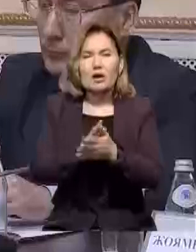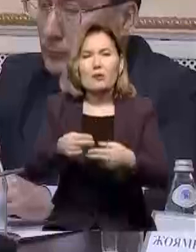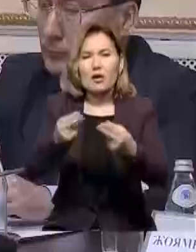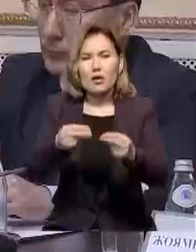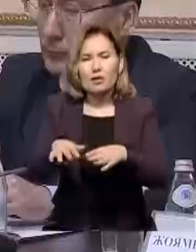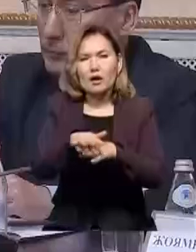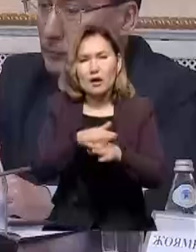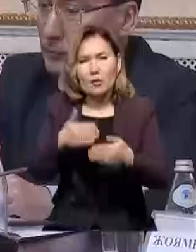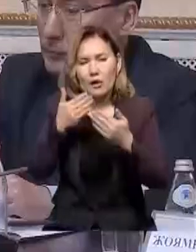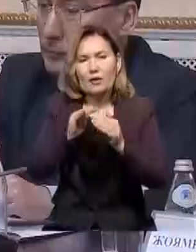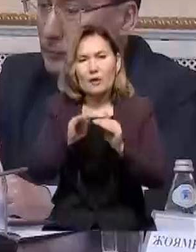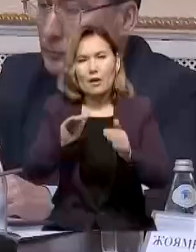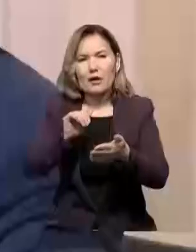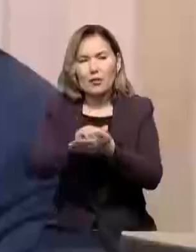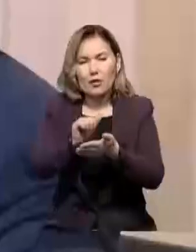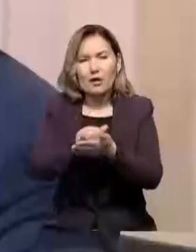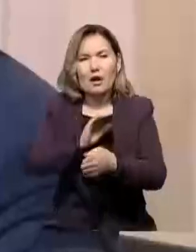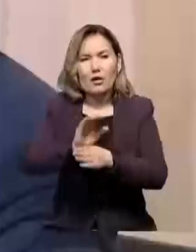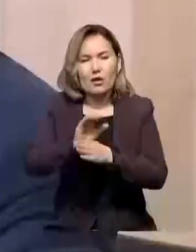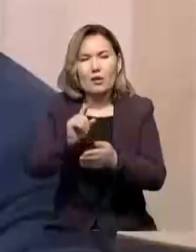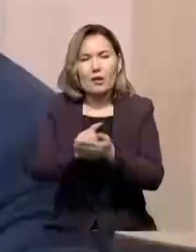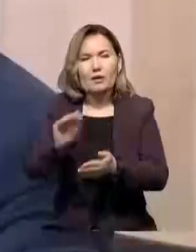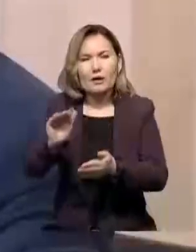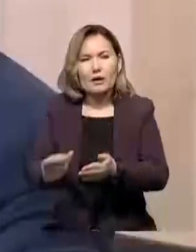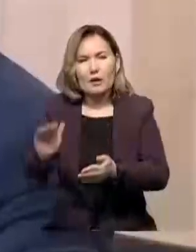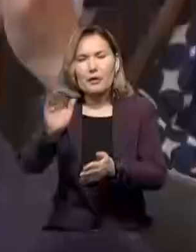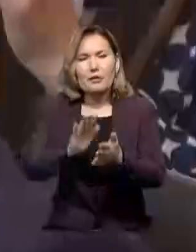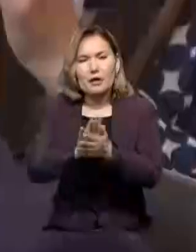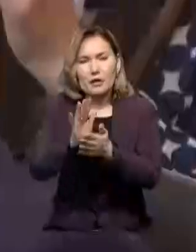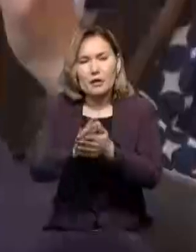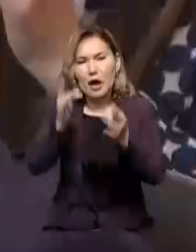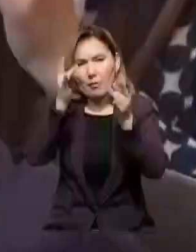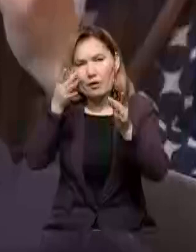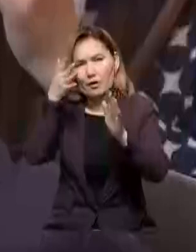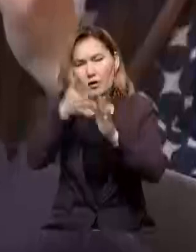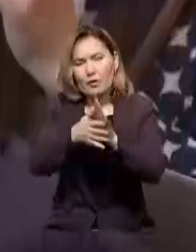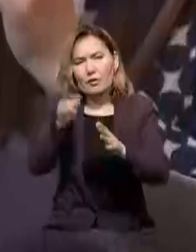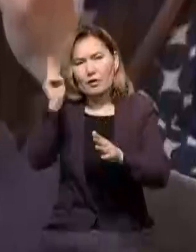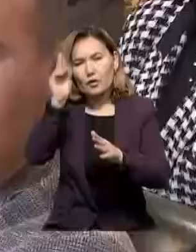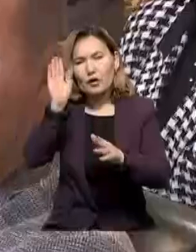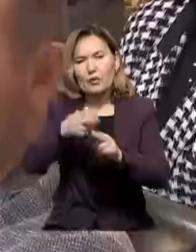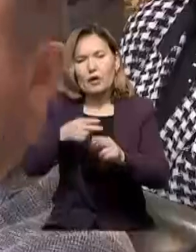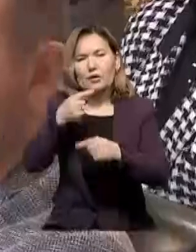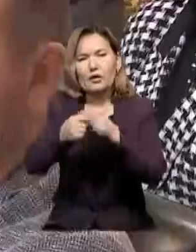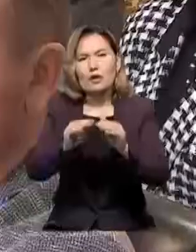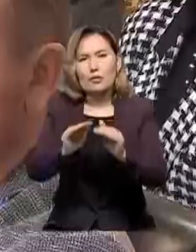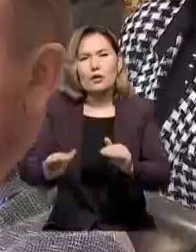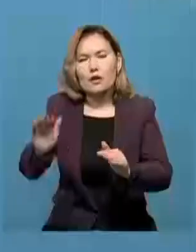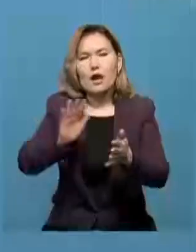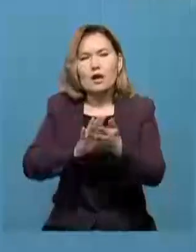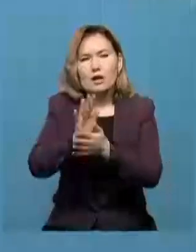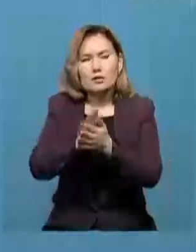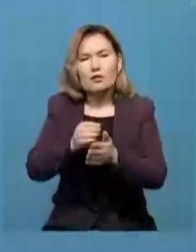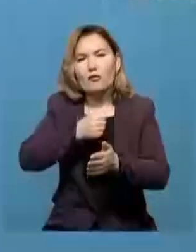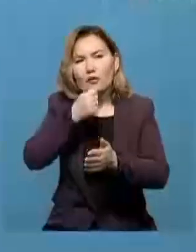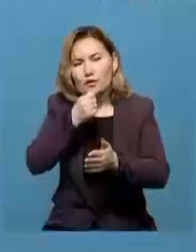көбейту үшін әуелі балалар басылымын дамыту қажет. Кішкентайынан газет оқу мәдениетіне үйренсе, болашақта оқырман ұрпақ қалыптасады деген пікірде.